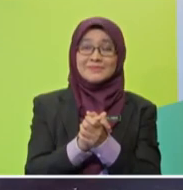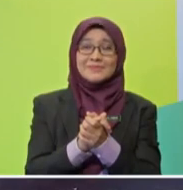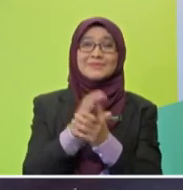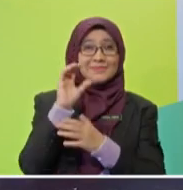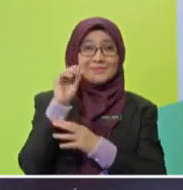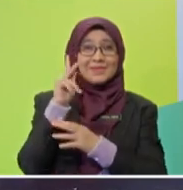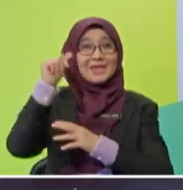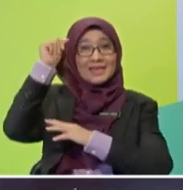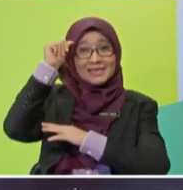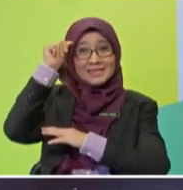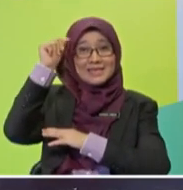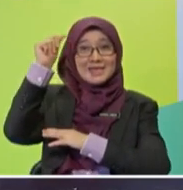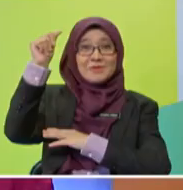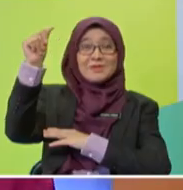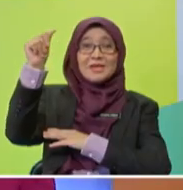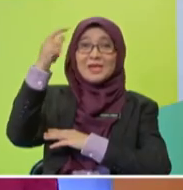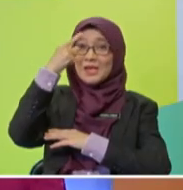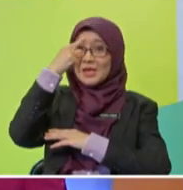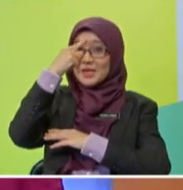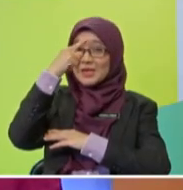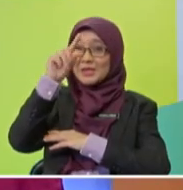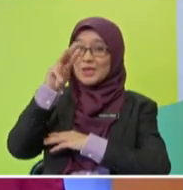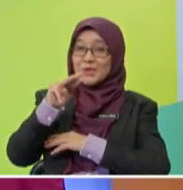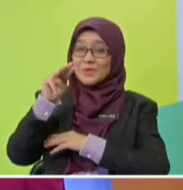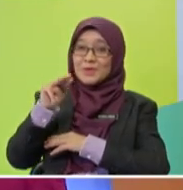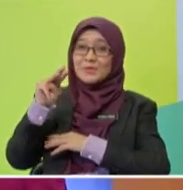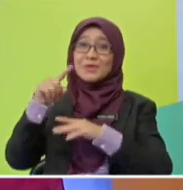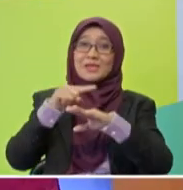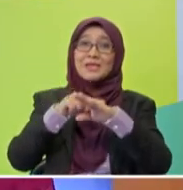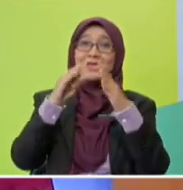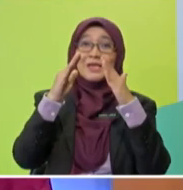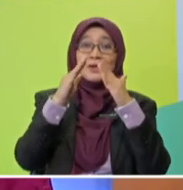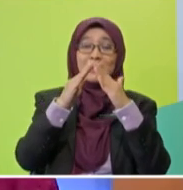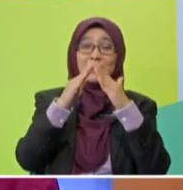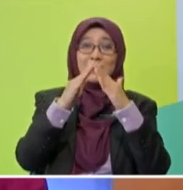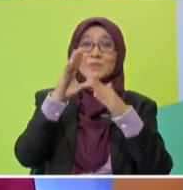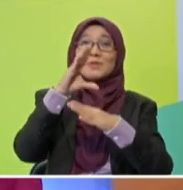Assalamualaikum untuk murid-murid di rumah